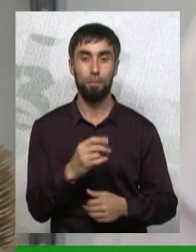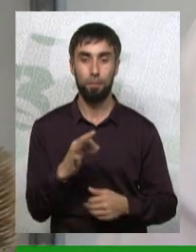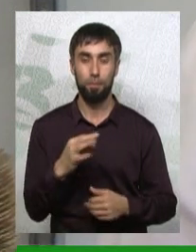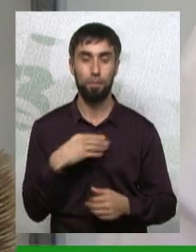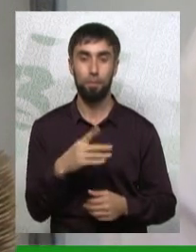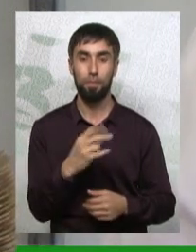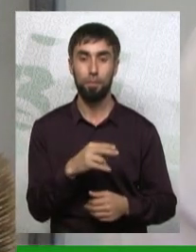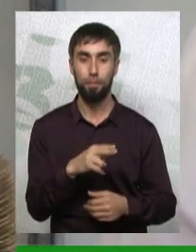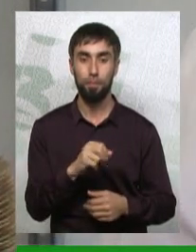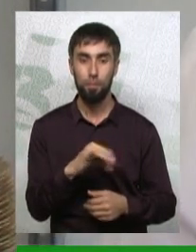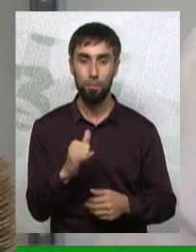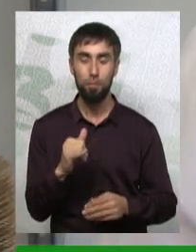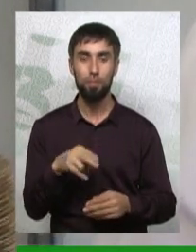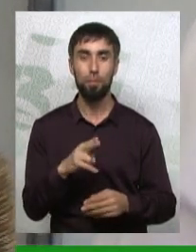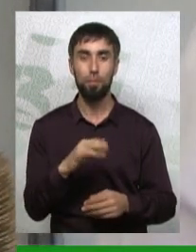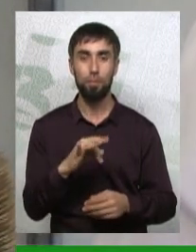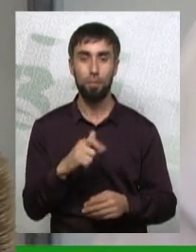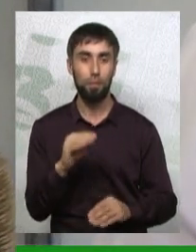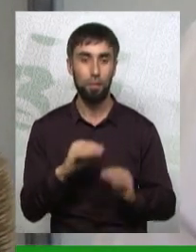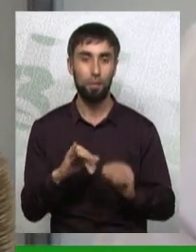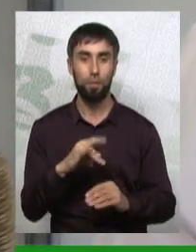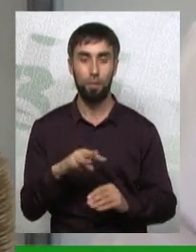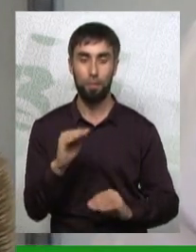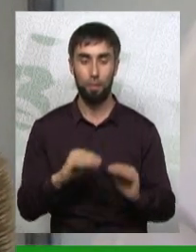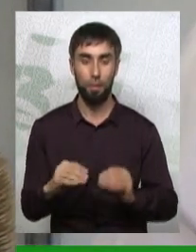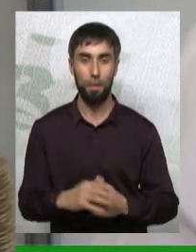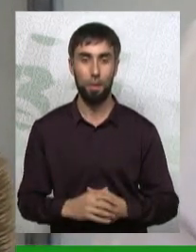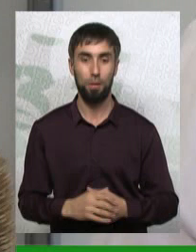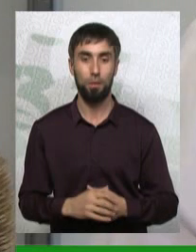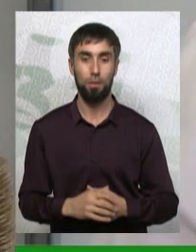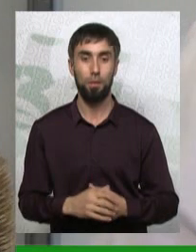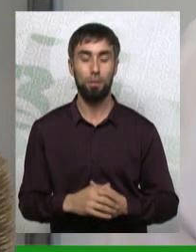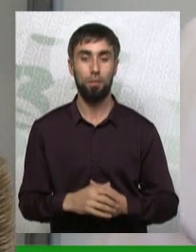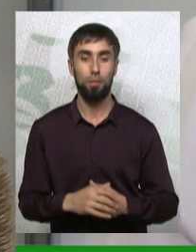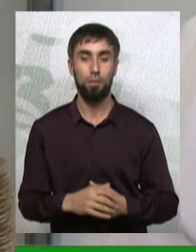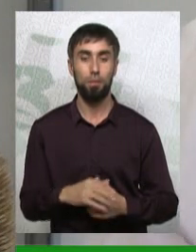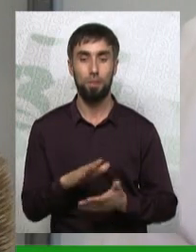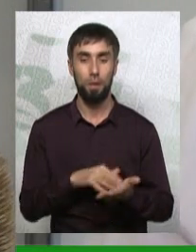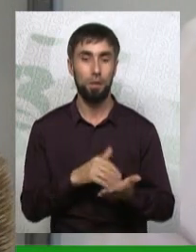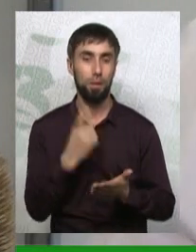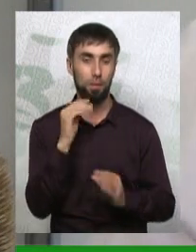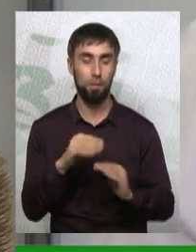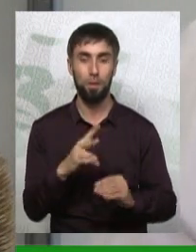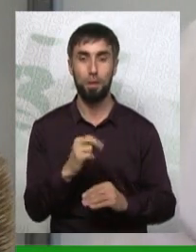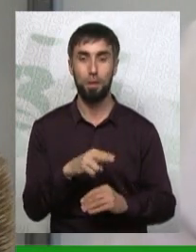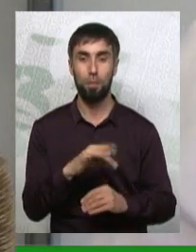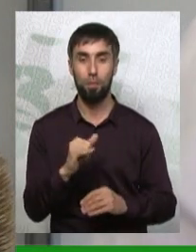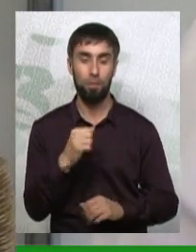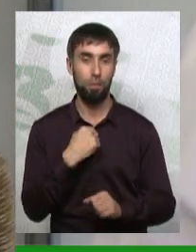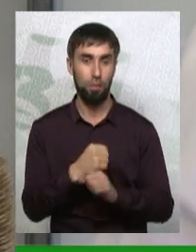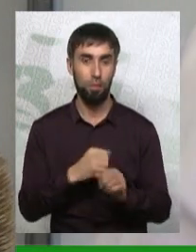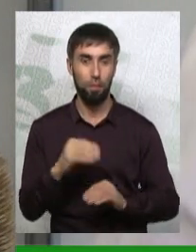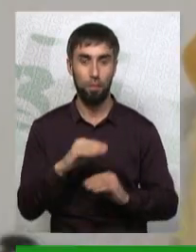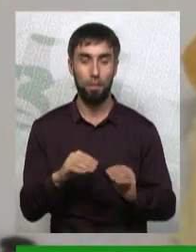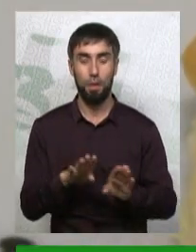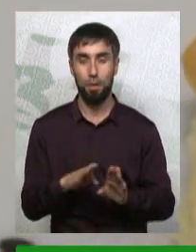кешче, дядцу, а скорога тирай, изюм тирай, дядь тирай, шикар тирай. На пару кешче я...